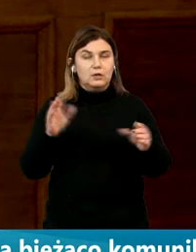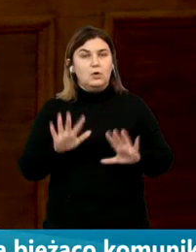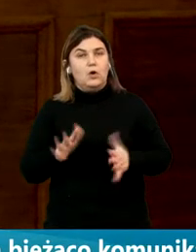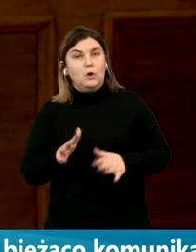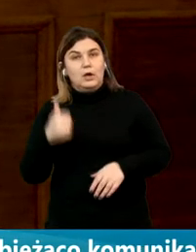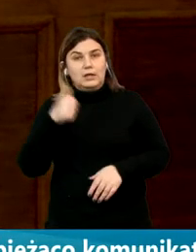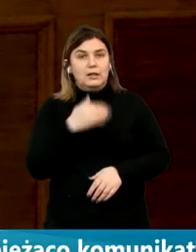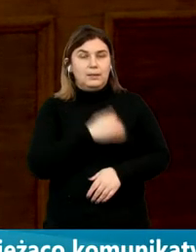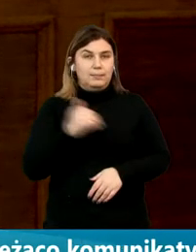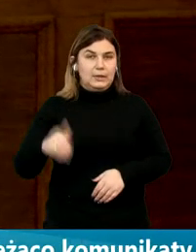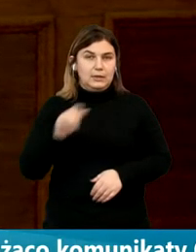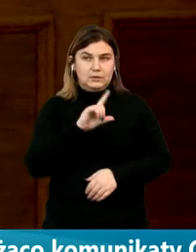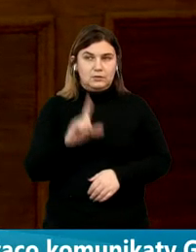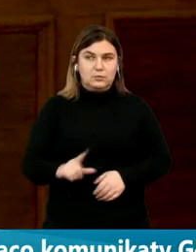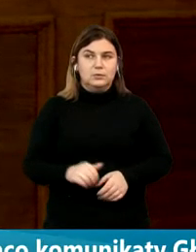1 miliarda złotych.